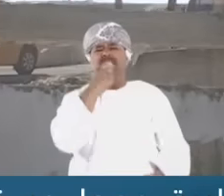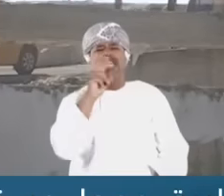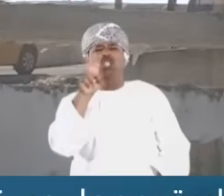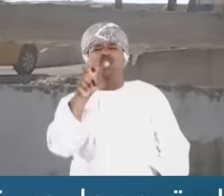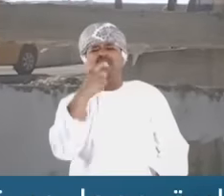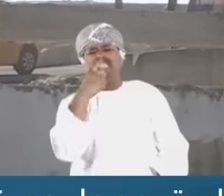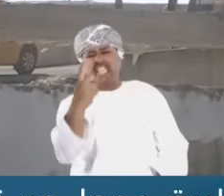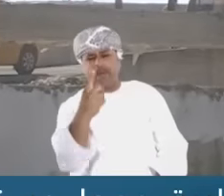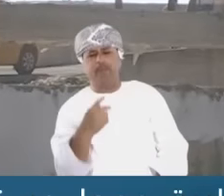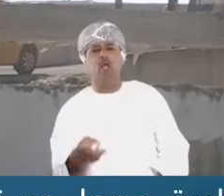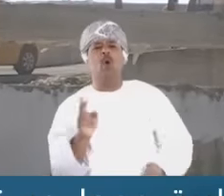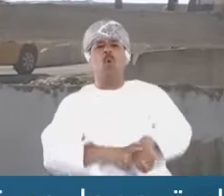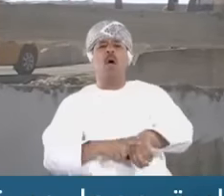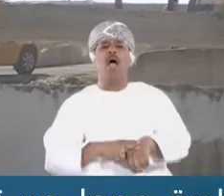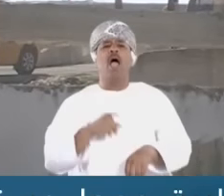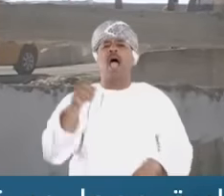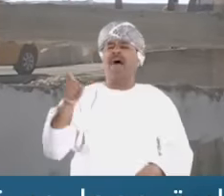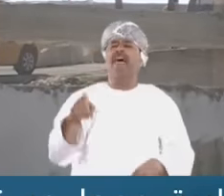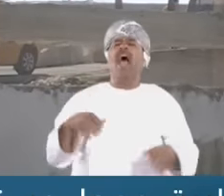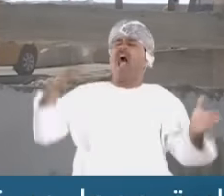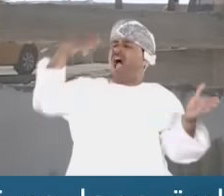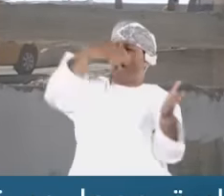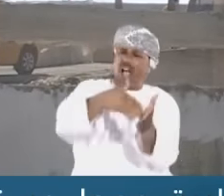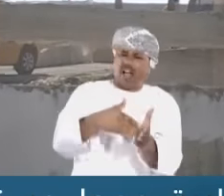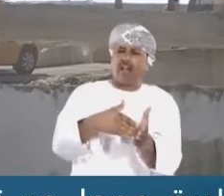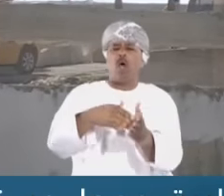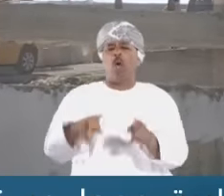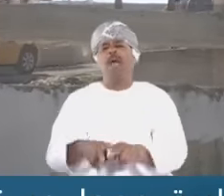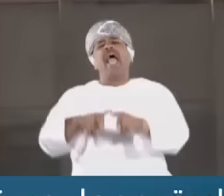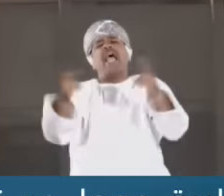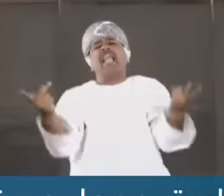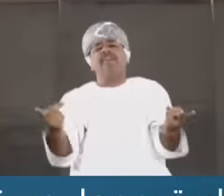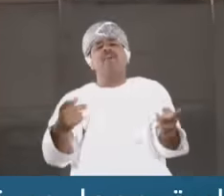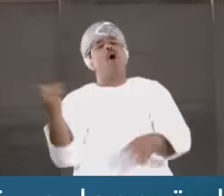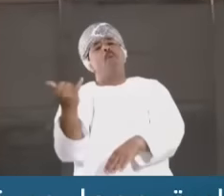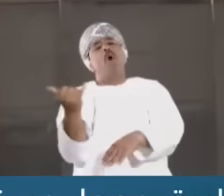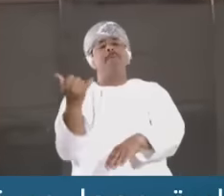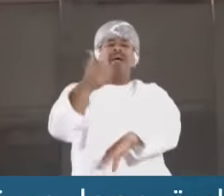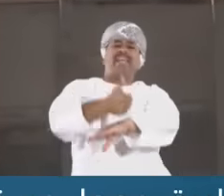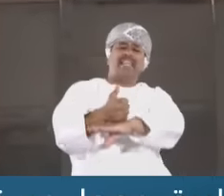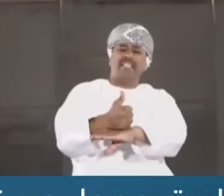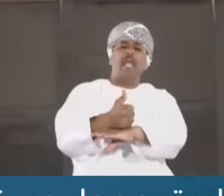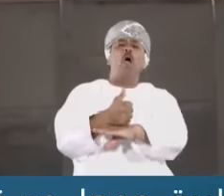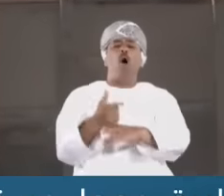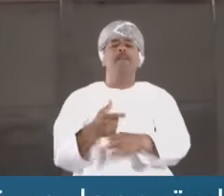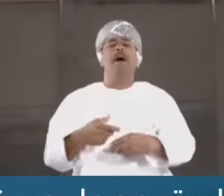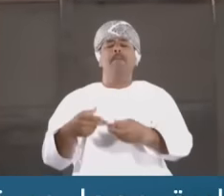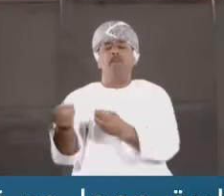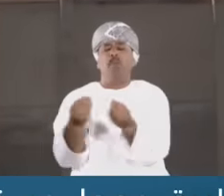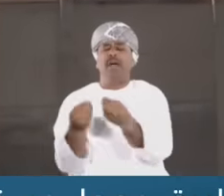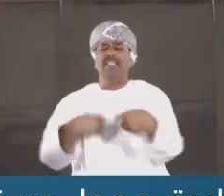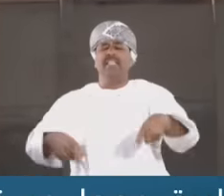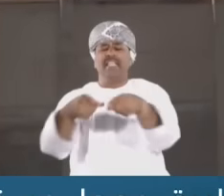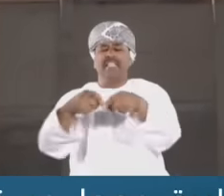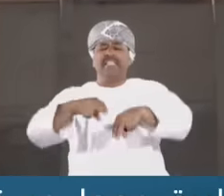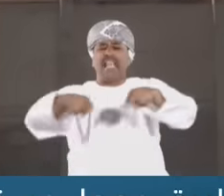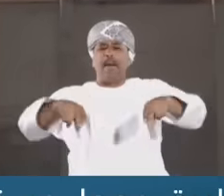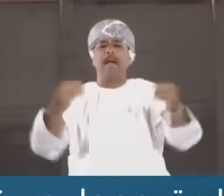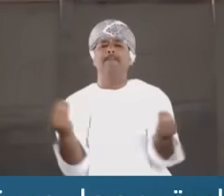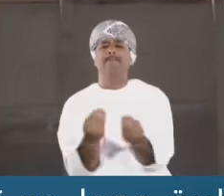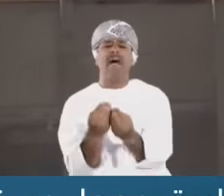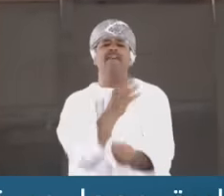الزمن، ويعد مصيرها النهائي نقطة خلاف رئيسية في محادثات السلام بين الفلسطينيين